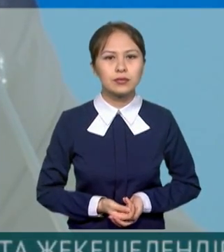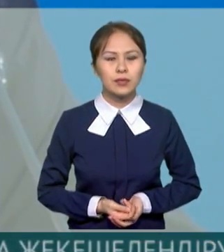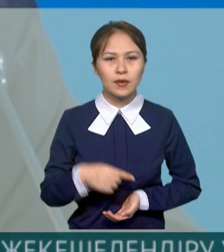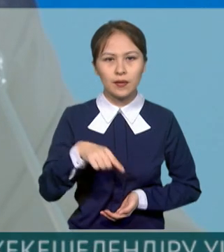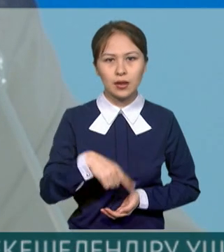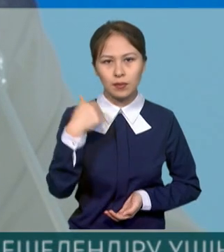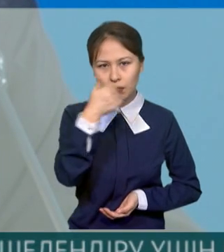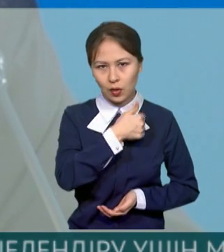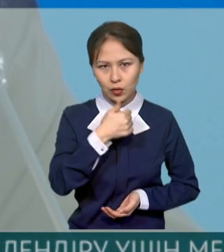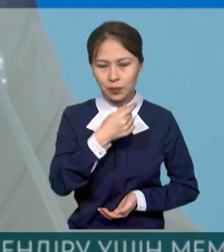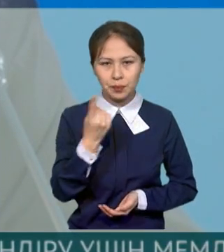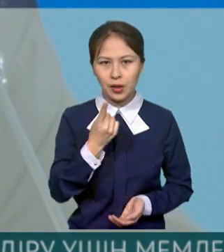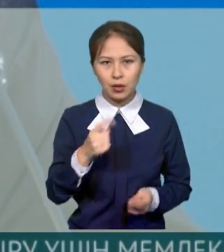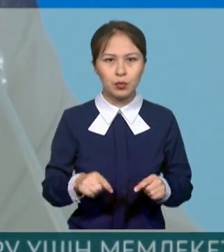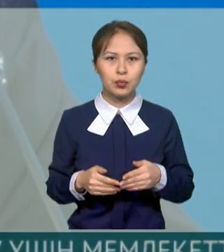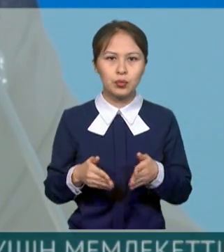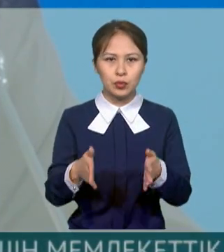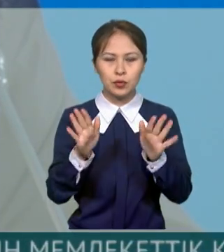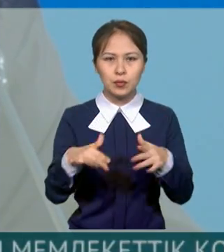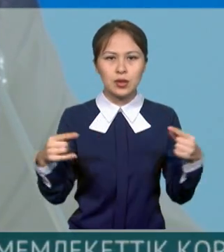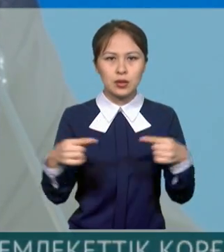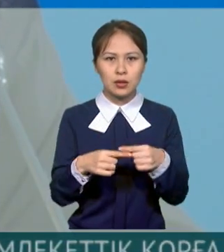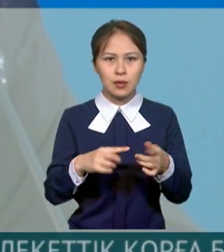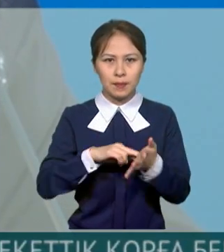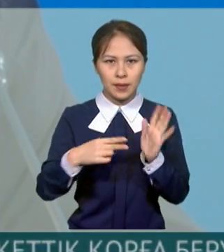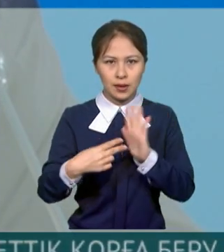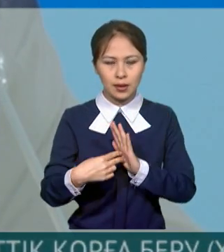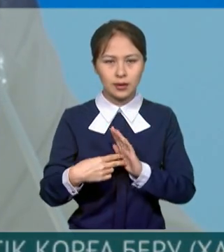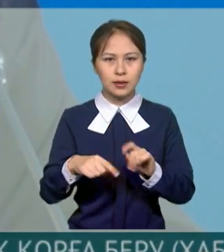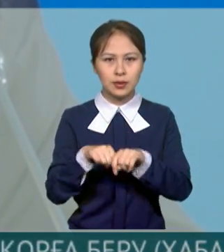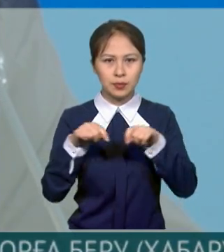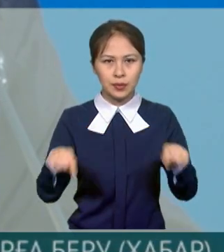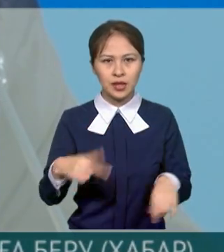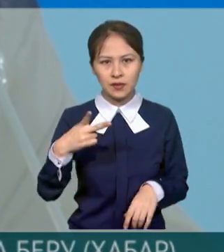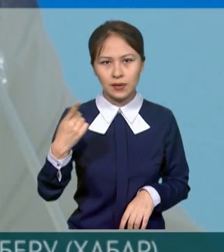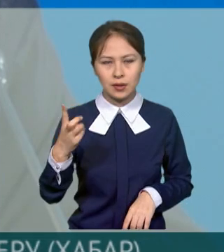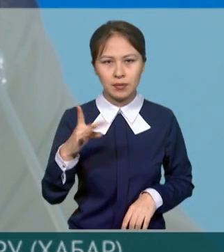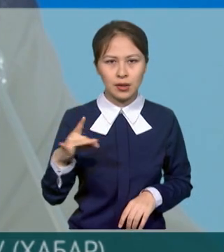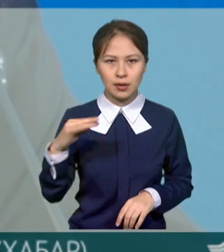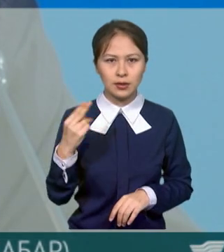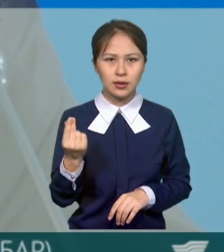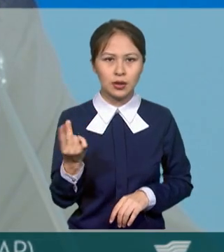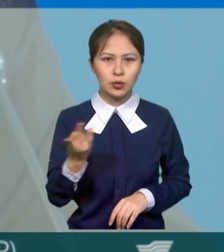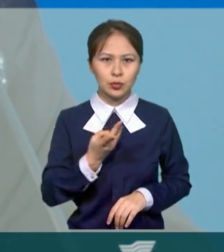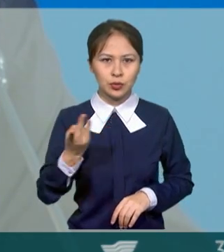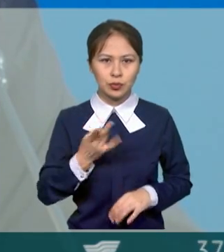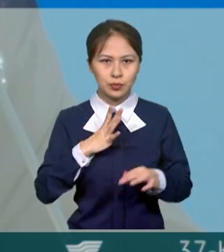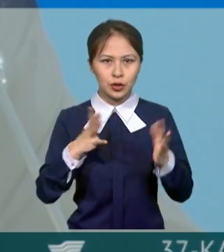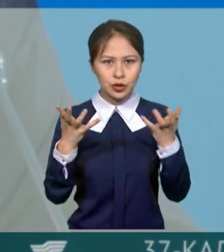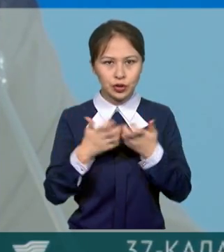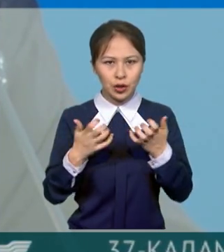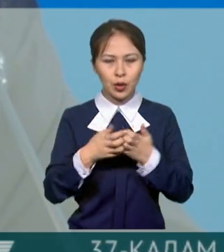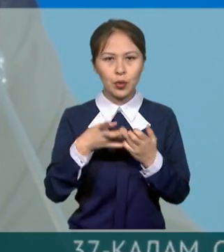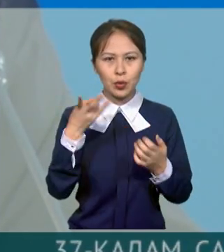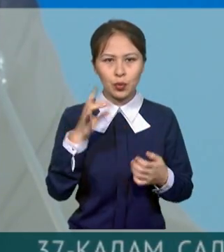биыл бірінші пусковойды бітіру үшін жобаға өзіміздің есебіміз бойынша бізге 21 миллиард ақша керек деп есептегенбіз.